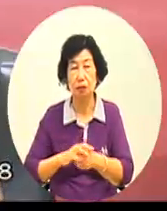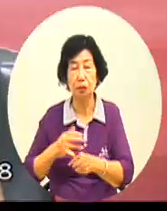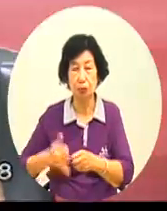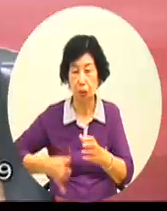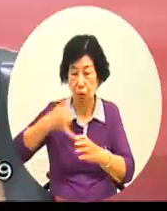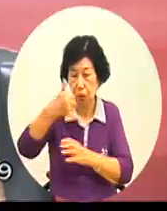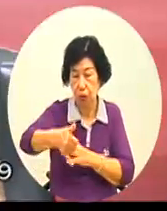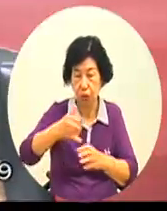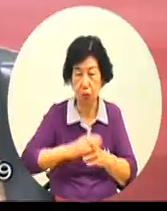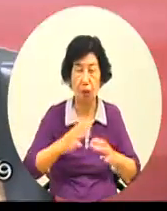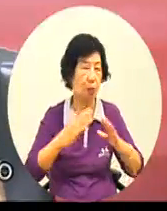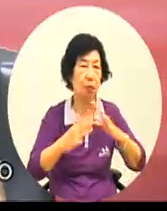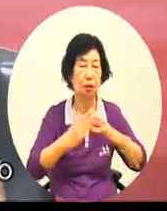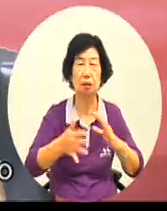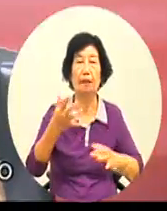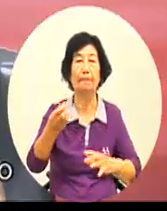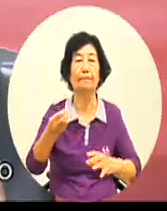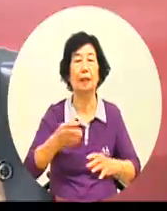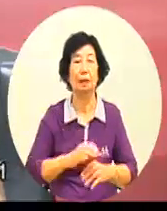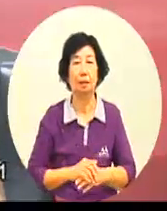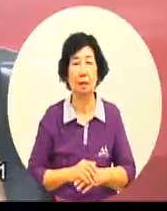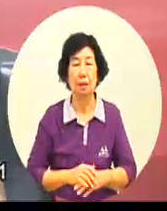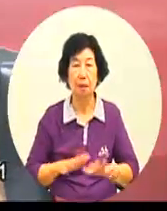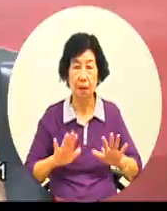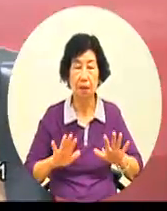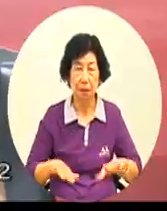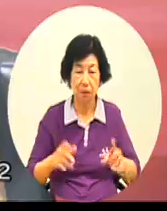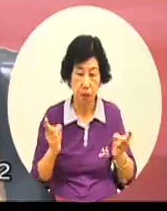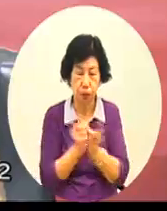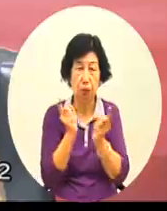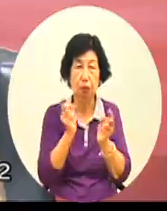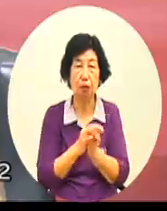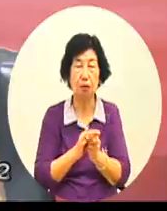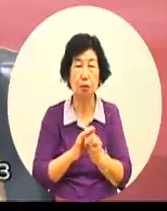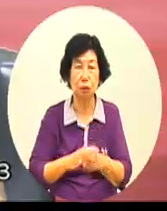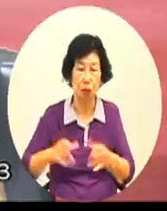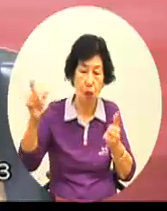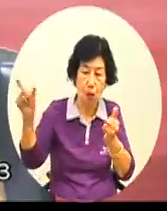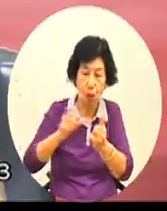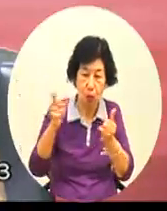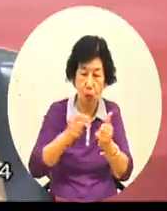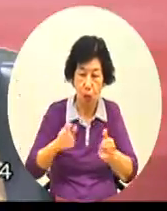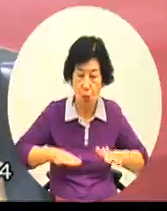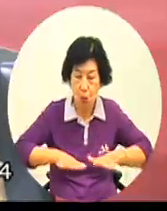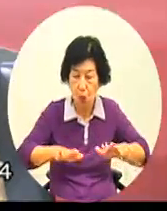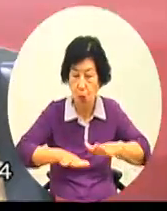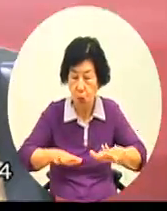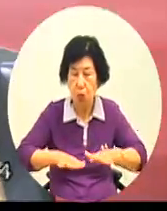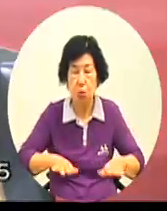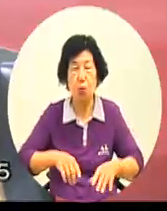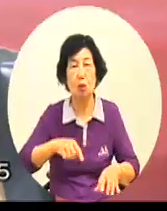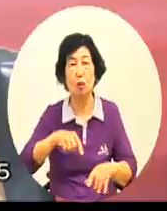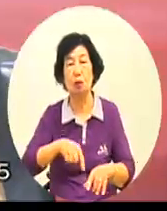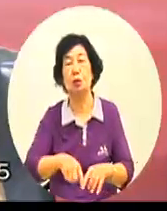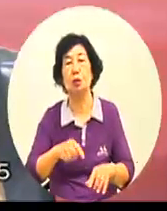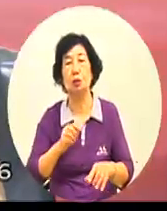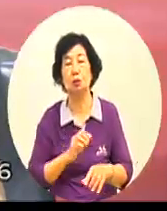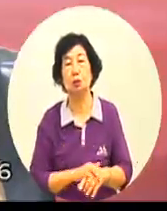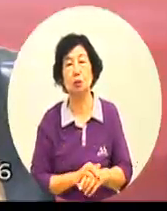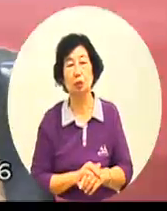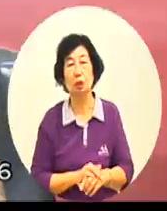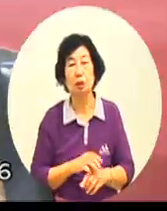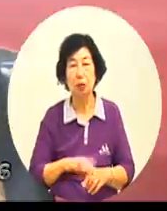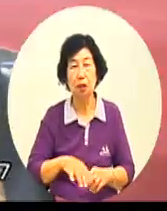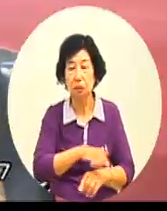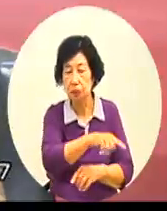么，但是咧，当天灾地变的时阵啦，吼，大家拢感觉国军拢无啥重要，吼。即届国军嘛，伫这